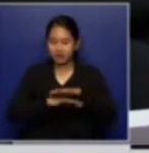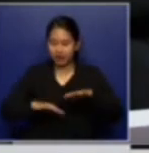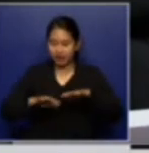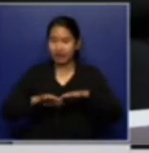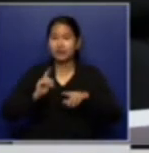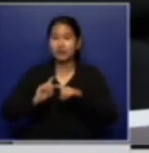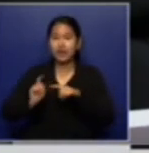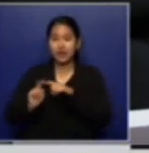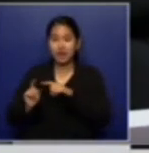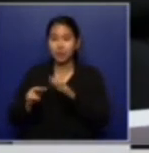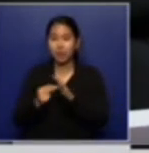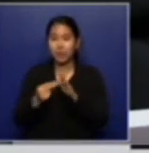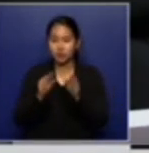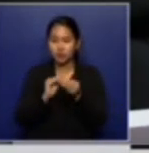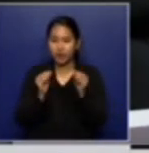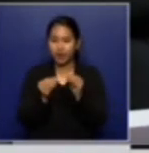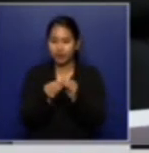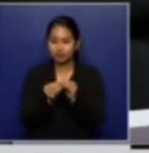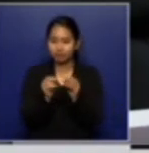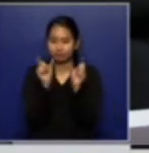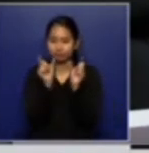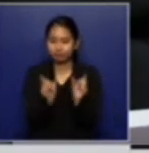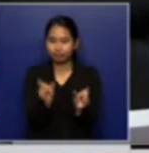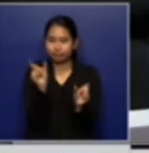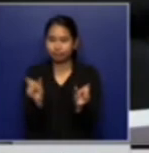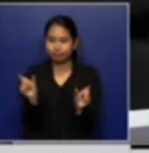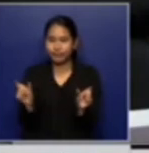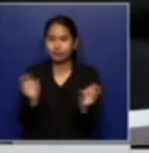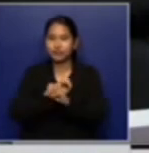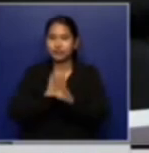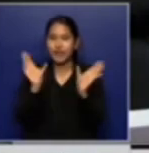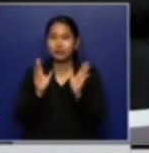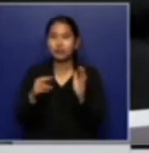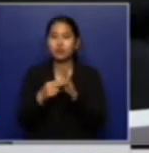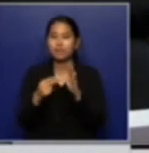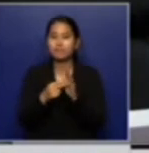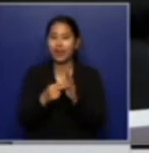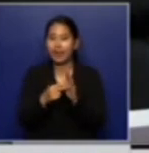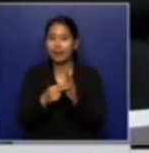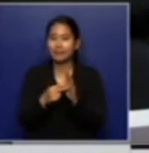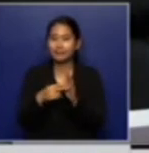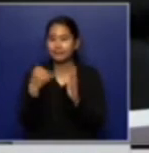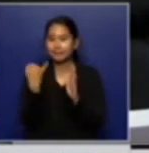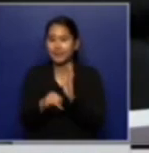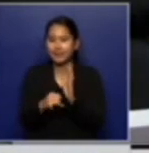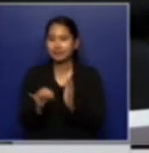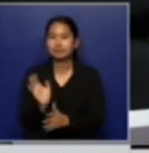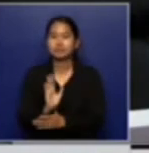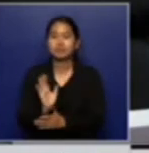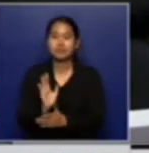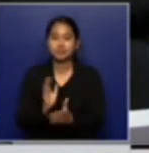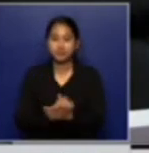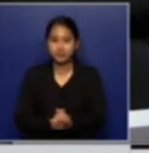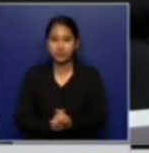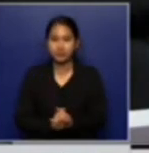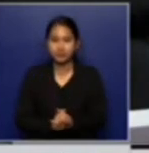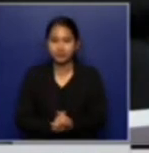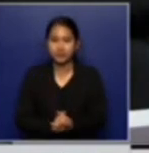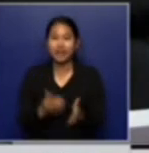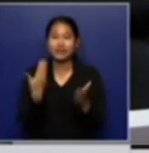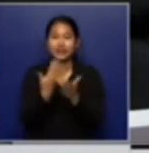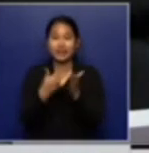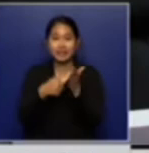มันเป็นตัวเลขที่ระบุไปชัดเจนมันไม่มีทางจะผิดเพี้ยนไปจากนี้ได้ตัวเลขครัวเรือนอย่างเงี้